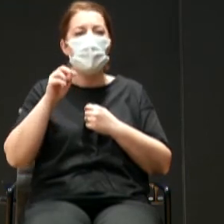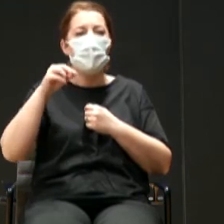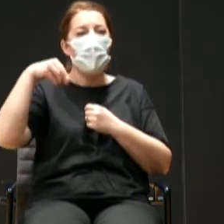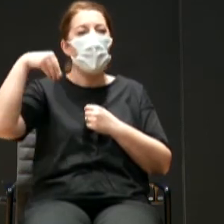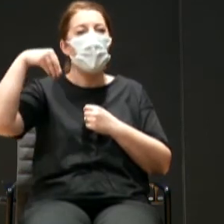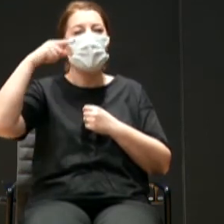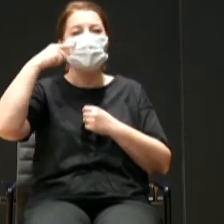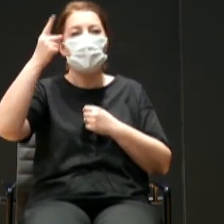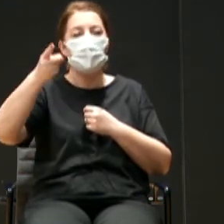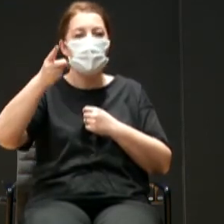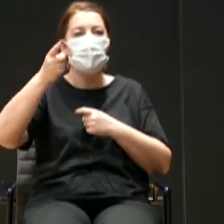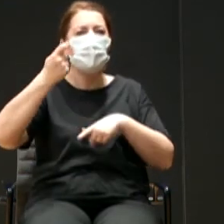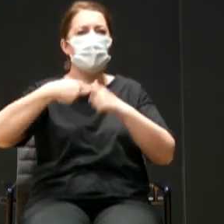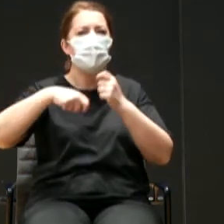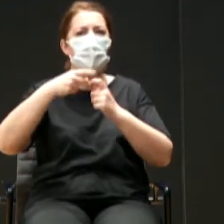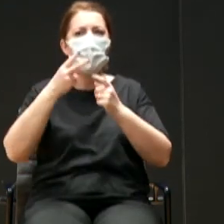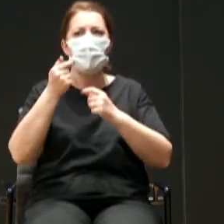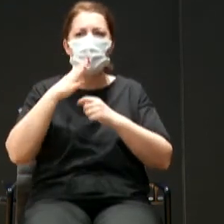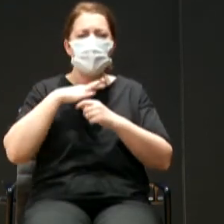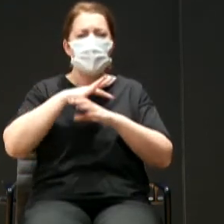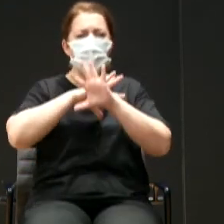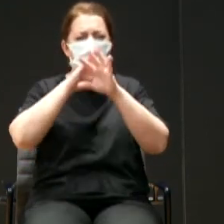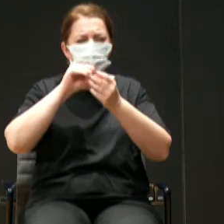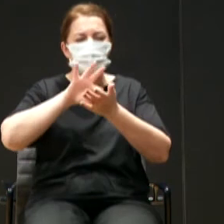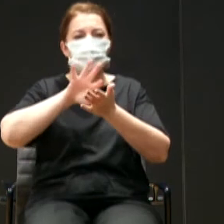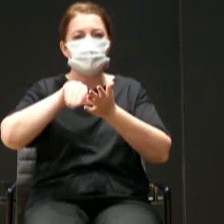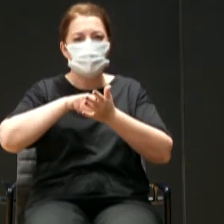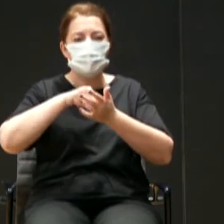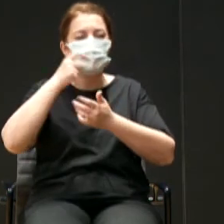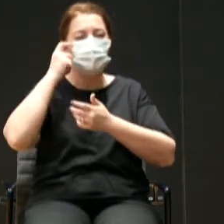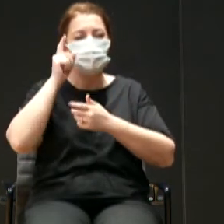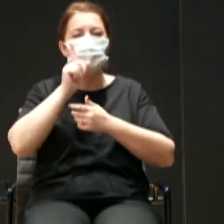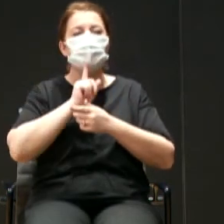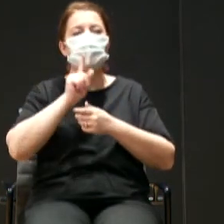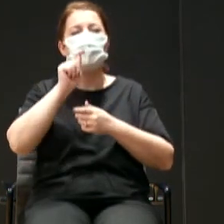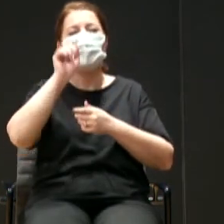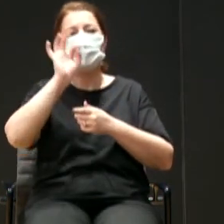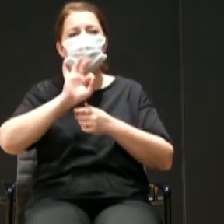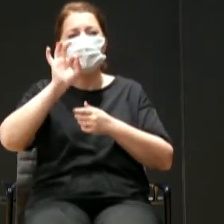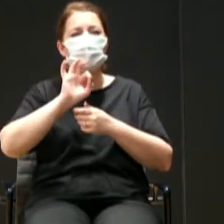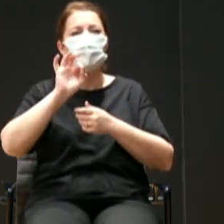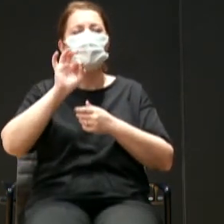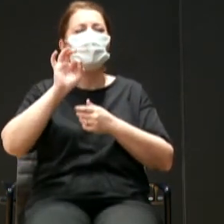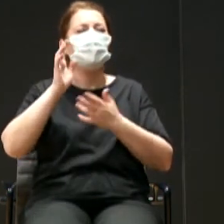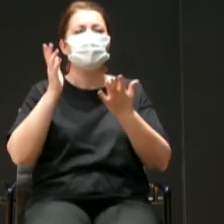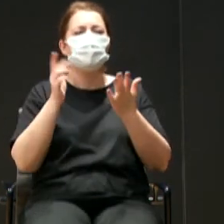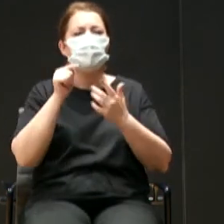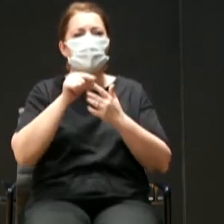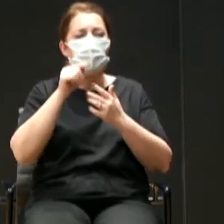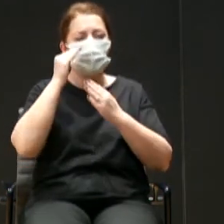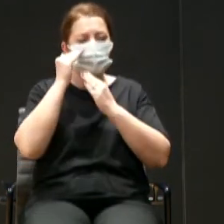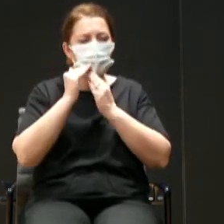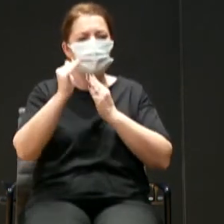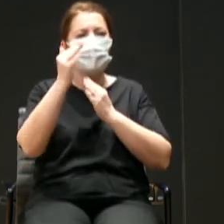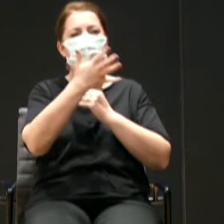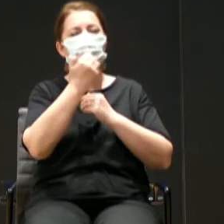Ne hepsinin çaldığını düşünürsek 100 trilyon dolar bu milletin alacağı var bu